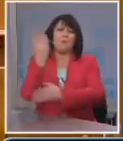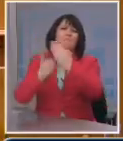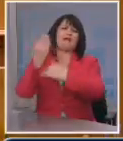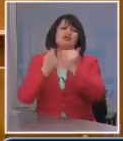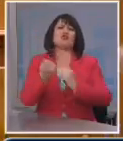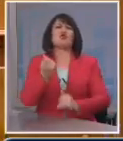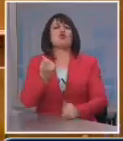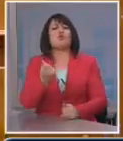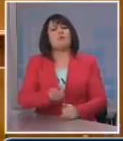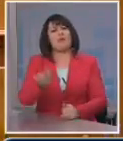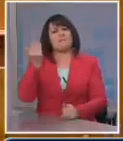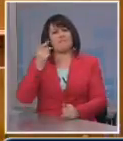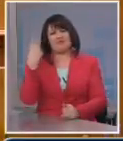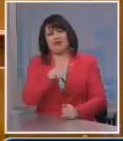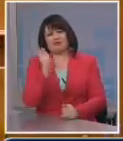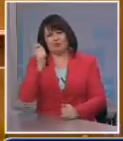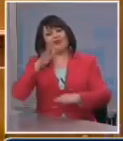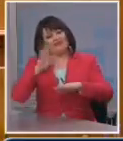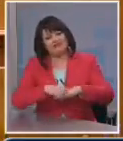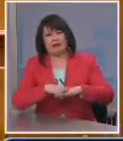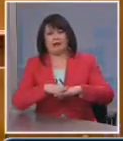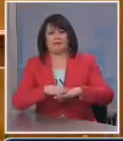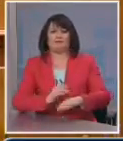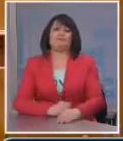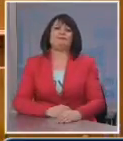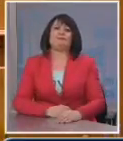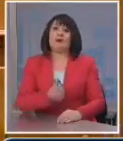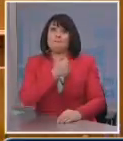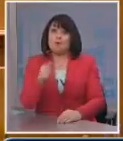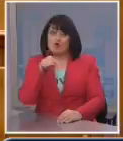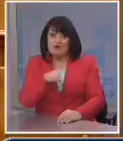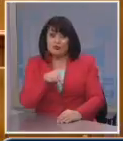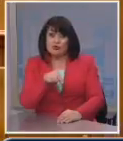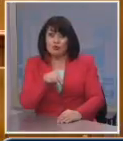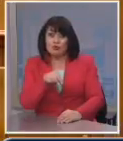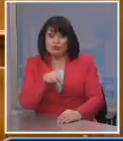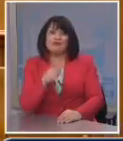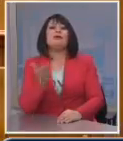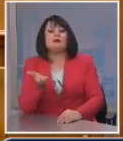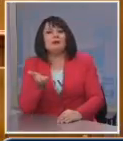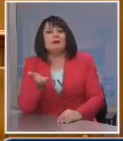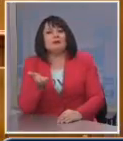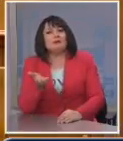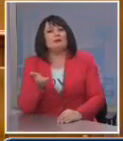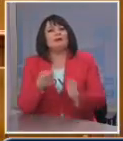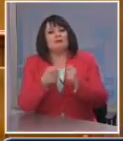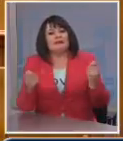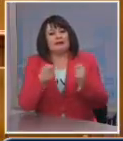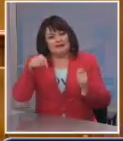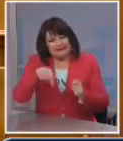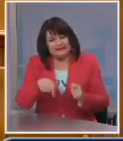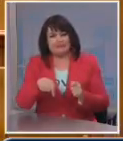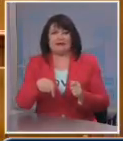οικονομία το οποίο οι δικές σας πολιτικές προκάλεσαν. Αυτό και μόνο αυτό καλύπτεται με τα μέτρα τα οποία ψηφίζουμε